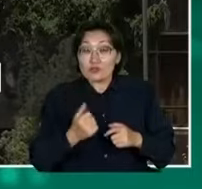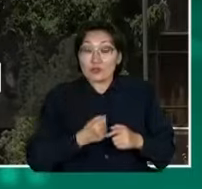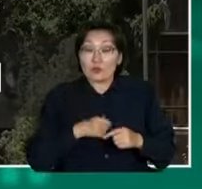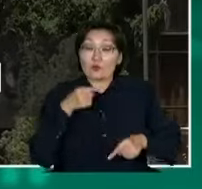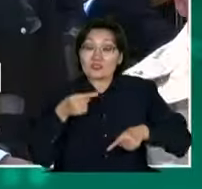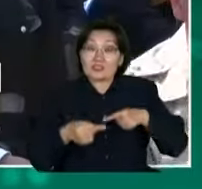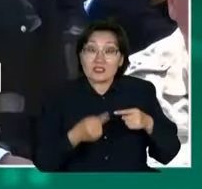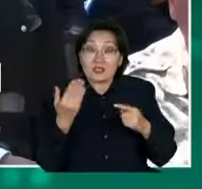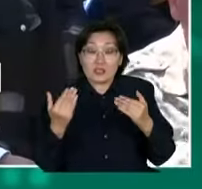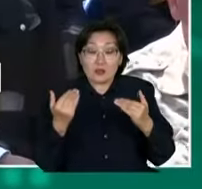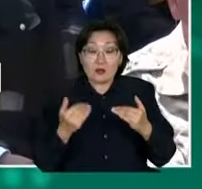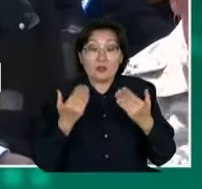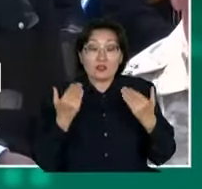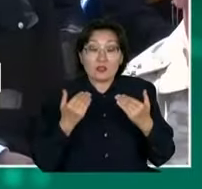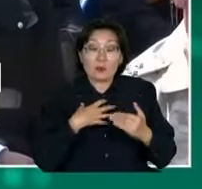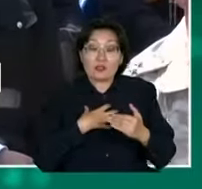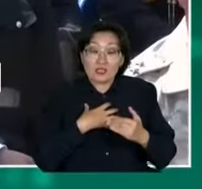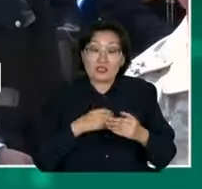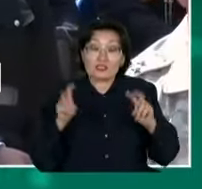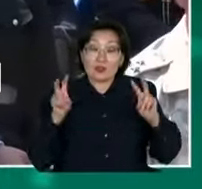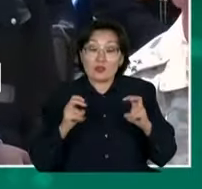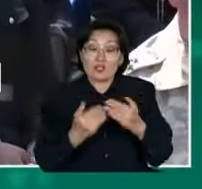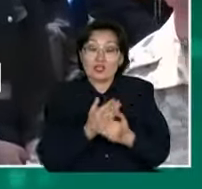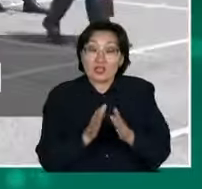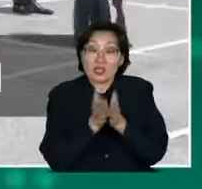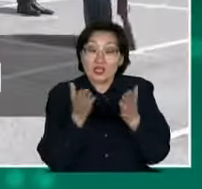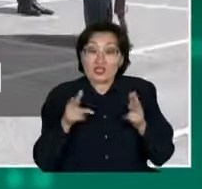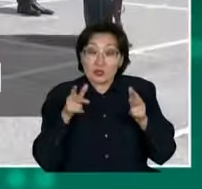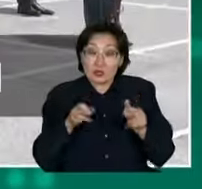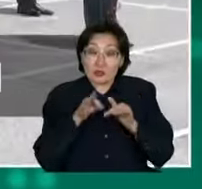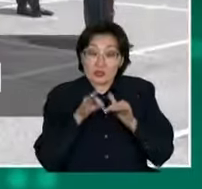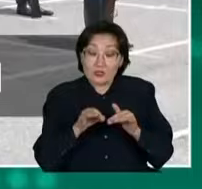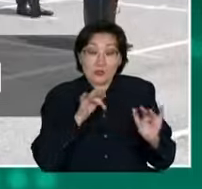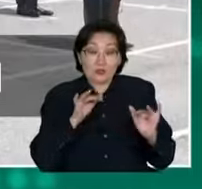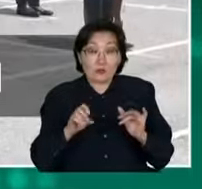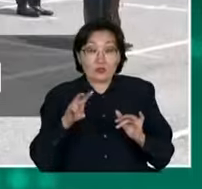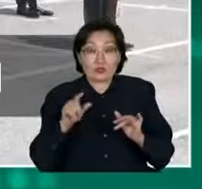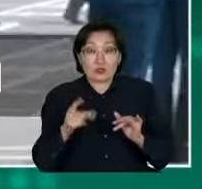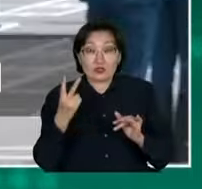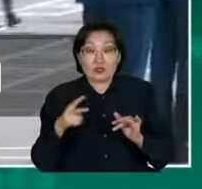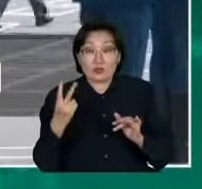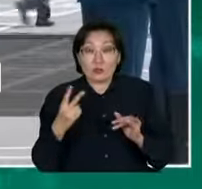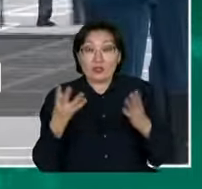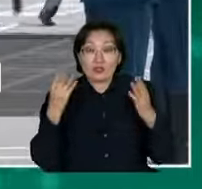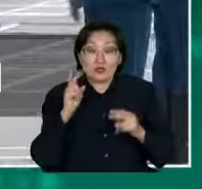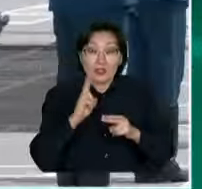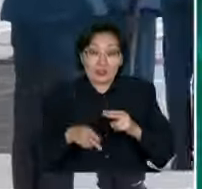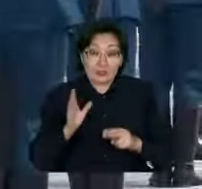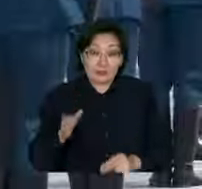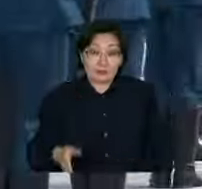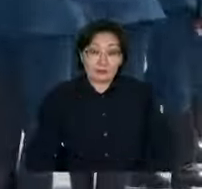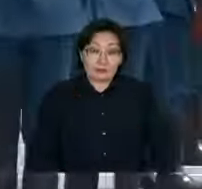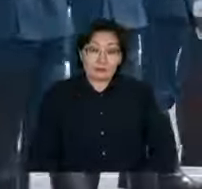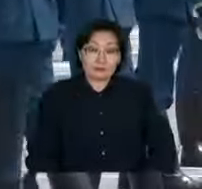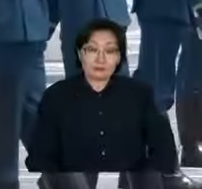мұрасы және оның қазіргі заманғы маңызы атты жаңа кітаптың таныстырылымы өткізілді. Іс-шара маусымның 22-сі аяқталады.